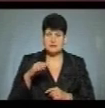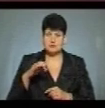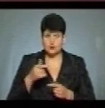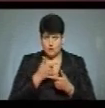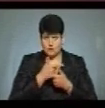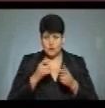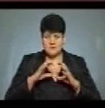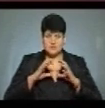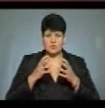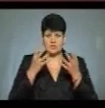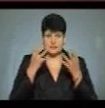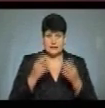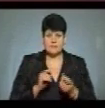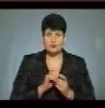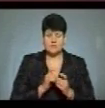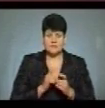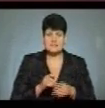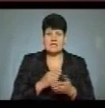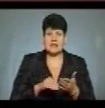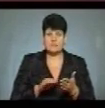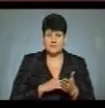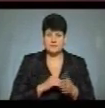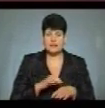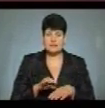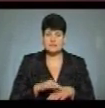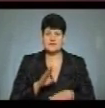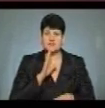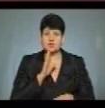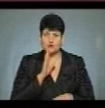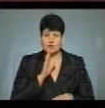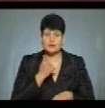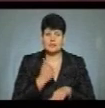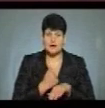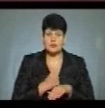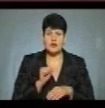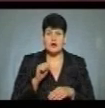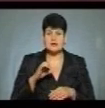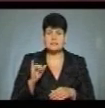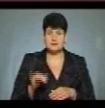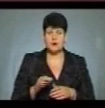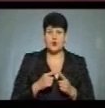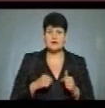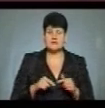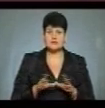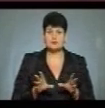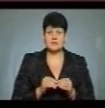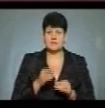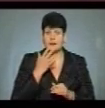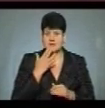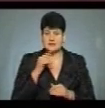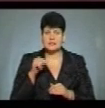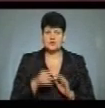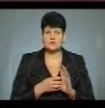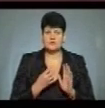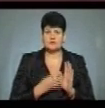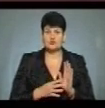оголошено Міжнародним днем боротьби за ліквідацію насильства щодо жінок Генеральною асамблеєю Організації Об'єднаних Націй у